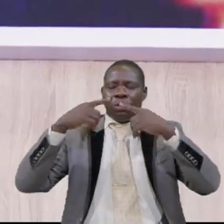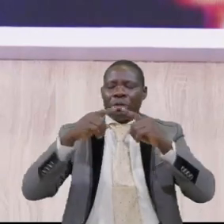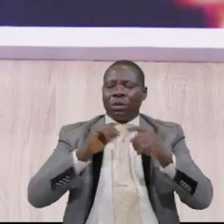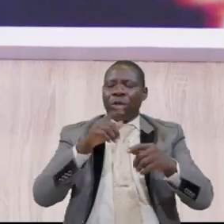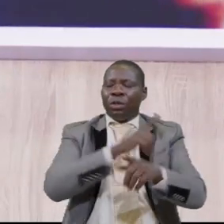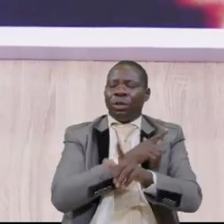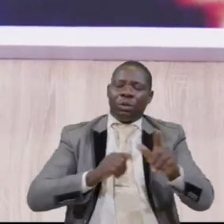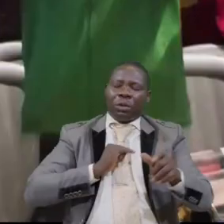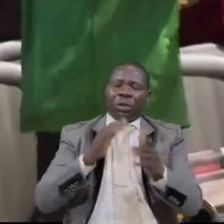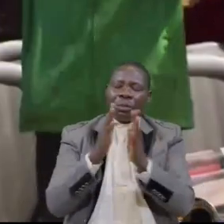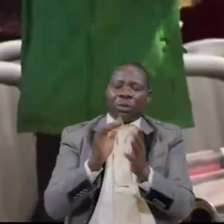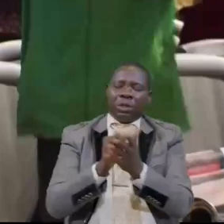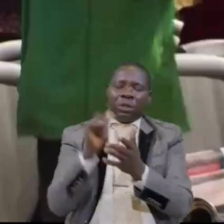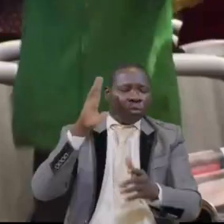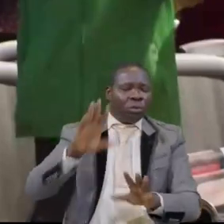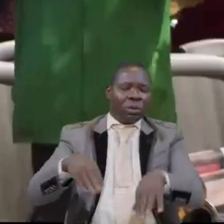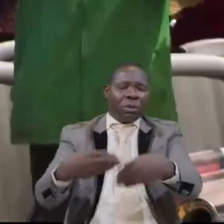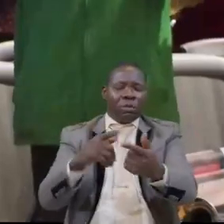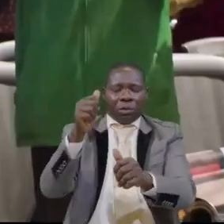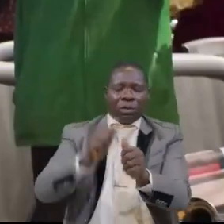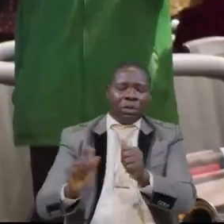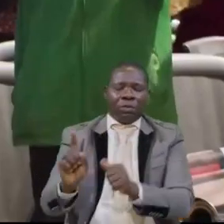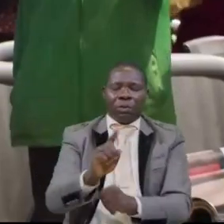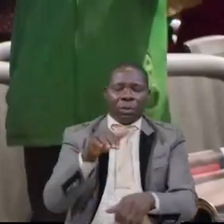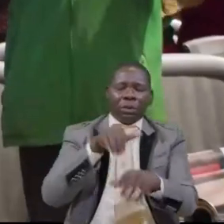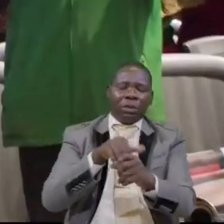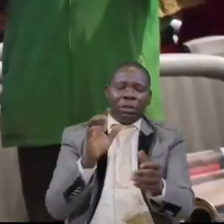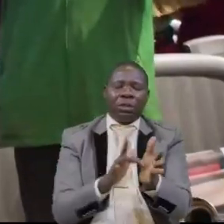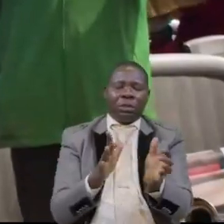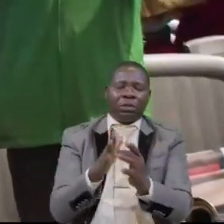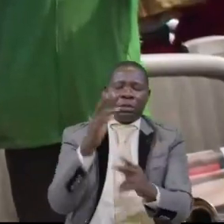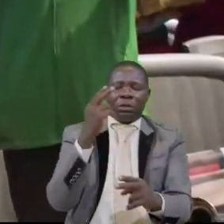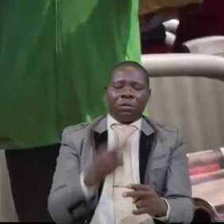pourvoir à tout le monde au nom de Jésus.